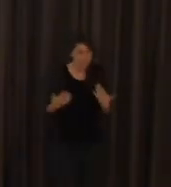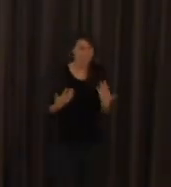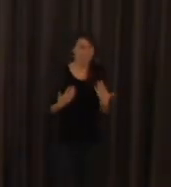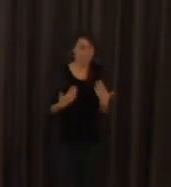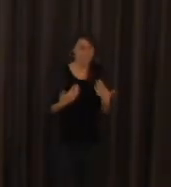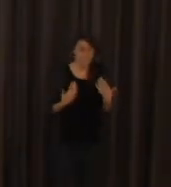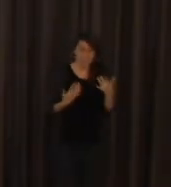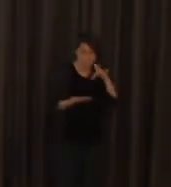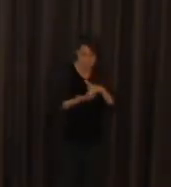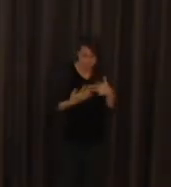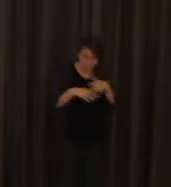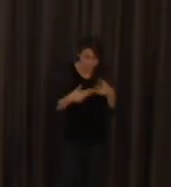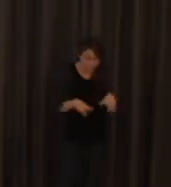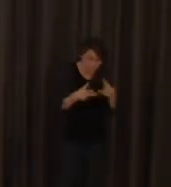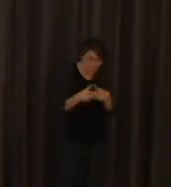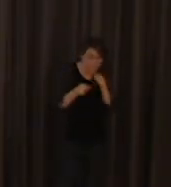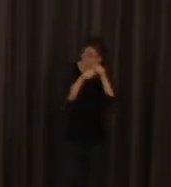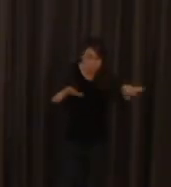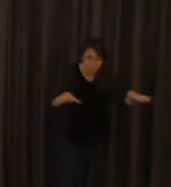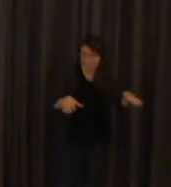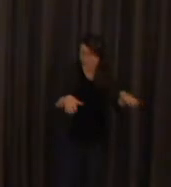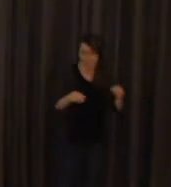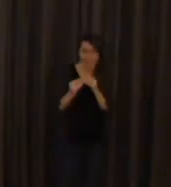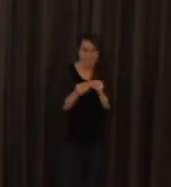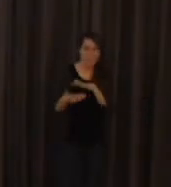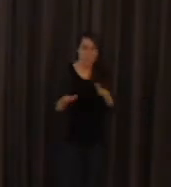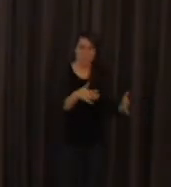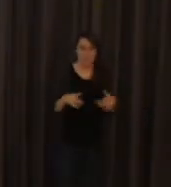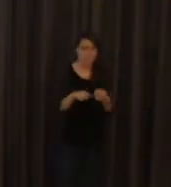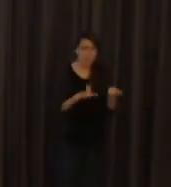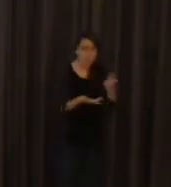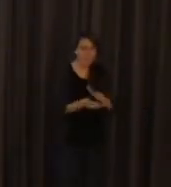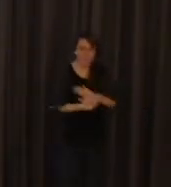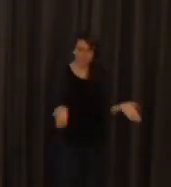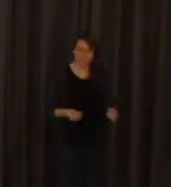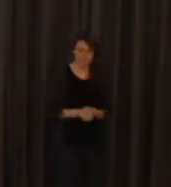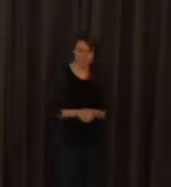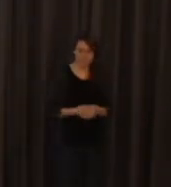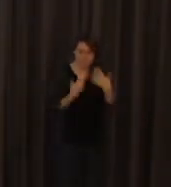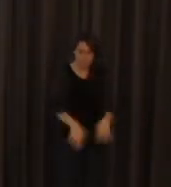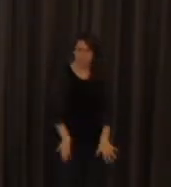socials, aquests canvis, aquesta estandardització es produeix com en un mes o dos mesos.